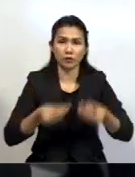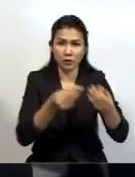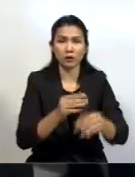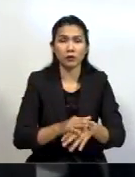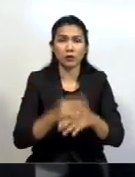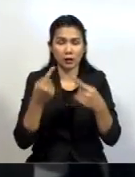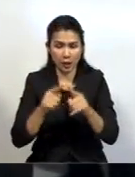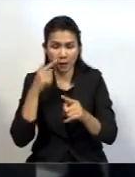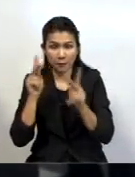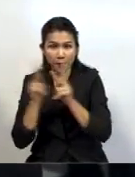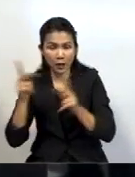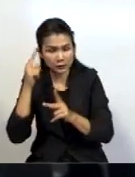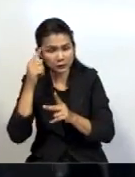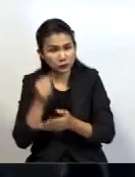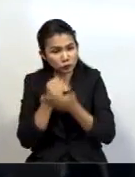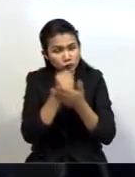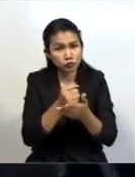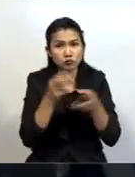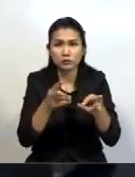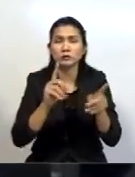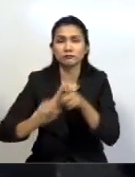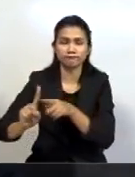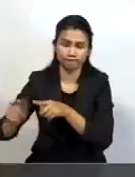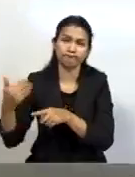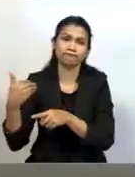ณะกรรมการเยียวยาว่าจะทำยังไงต่อครับ